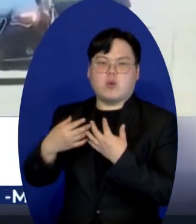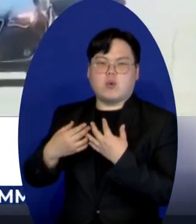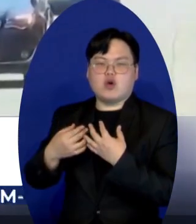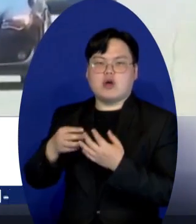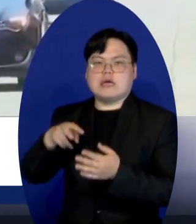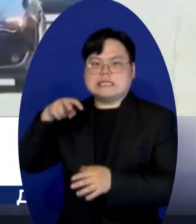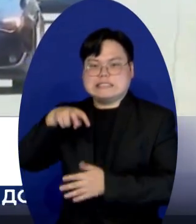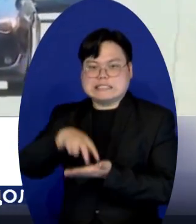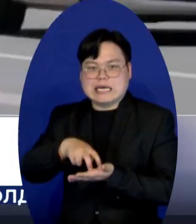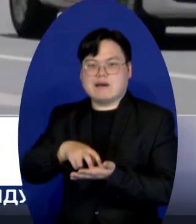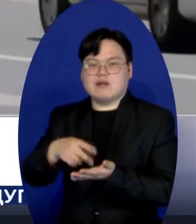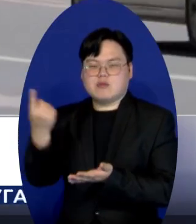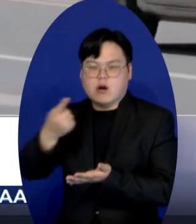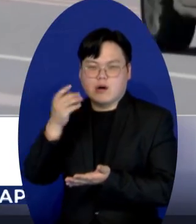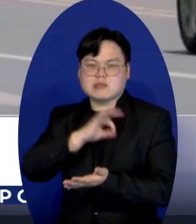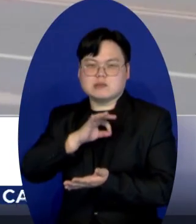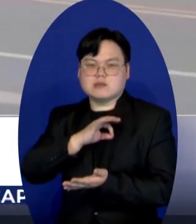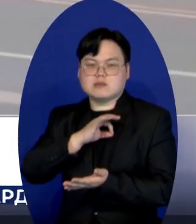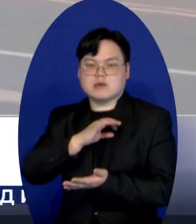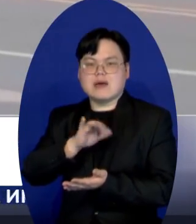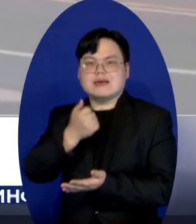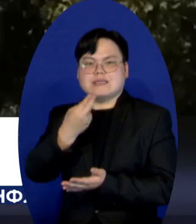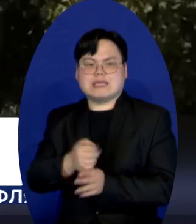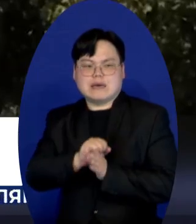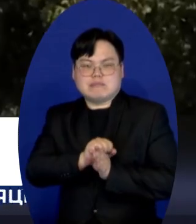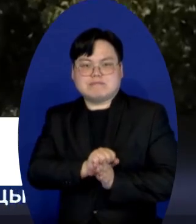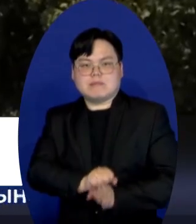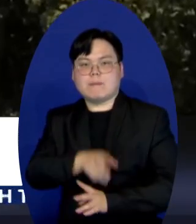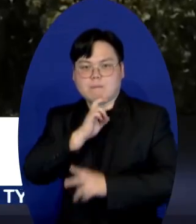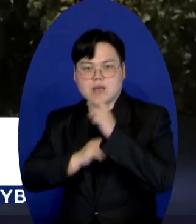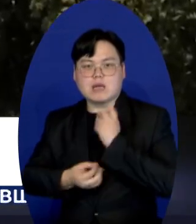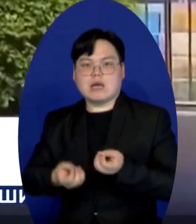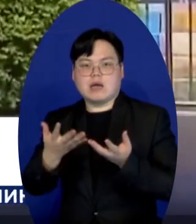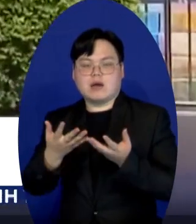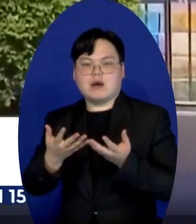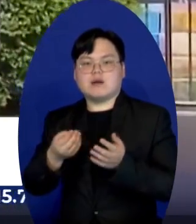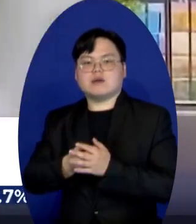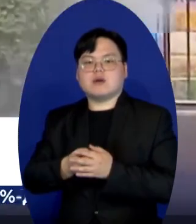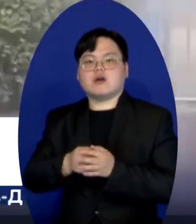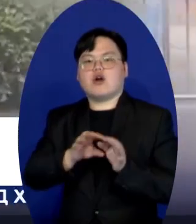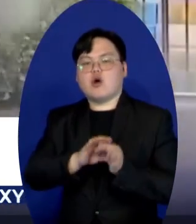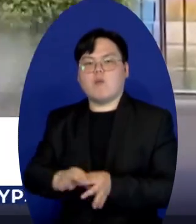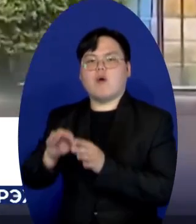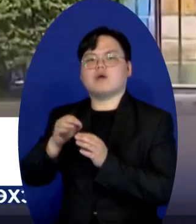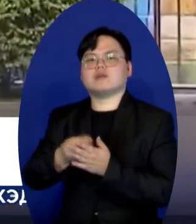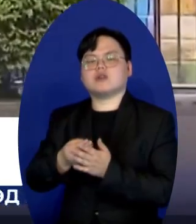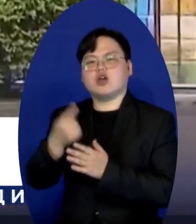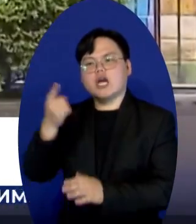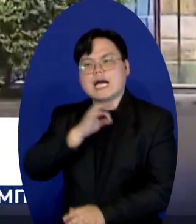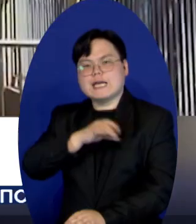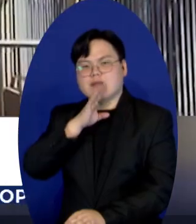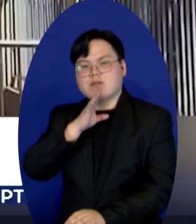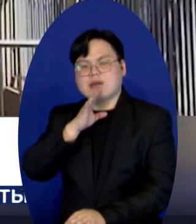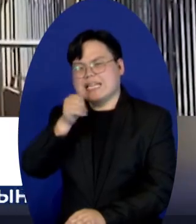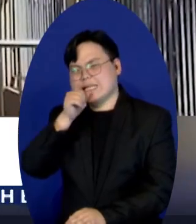хурчийг багтаа байгаас усан цахилгаан станцуудын хүчин чадал буурсан үнэгийн нөхцөлд байдлыг улам хүндрүүлж байна. Улмаар ахуйн хэрэглээг илүүтэй чухалчлах үүднээс